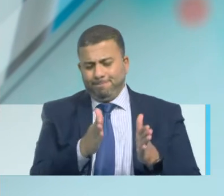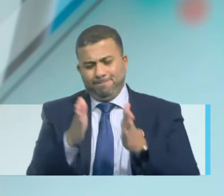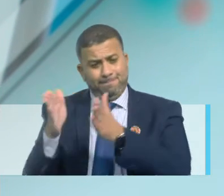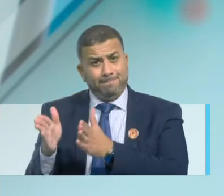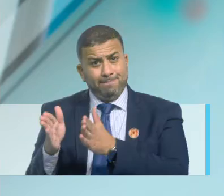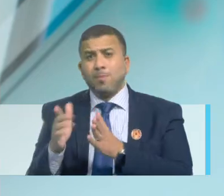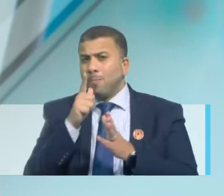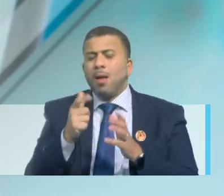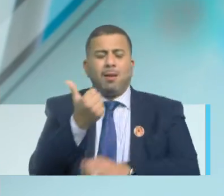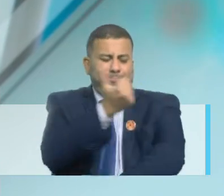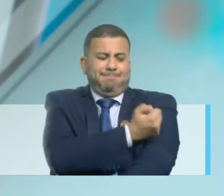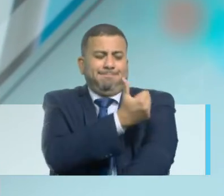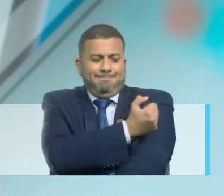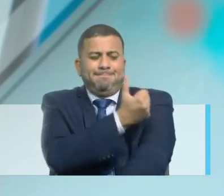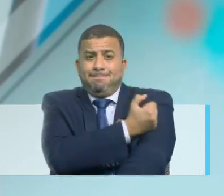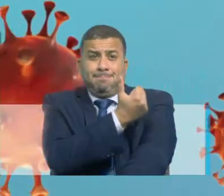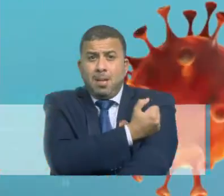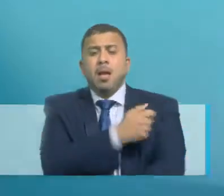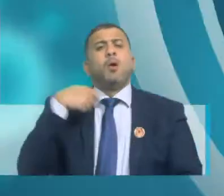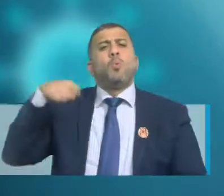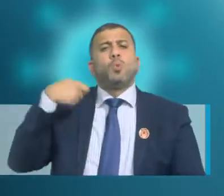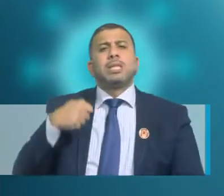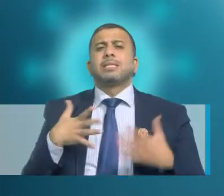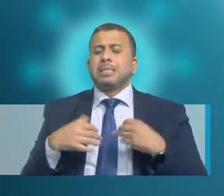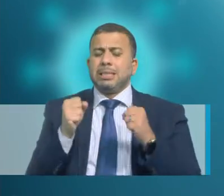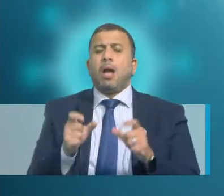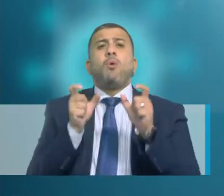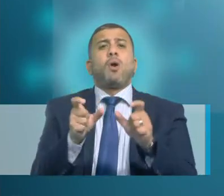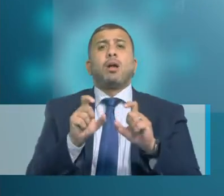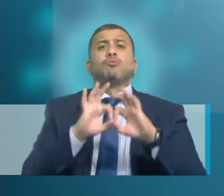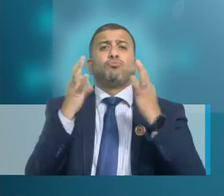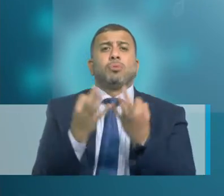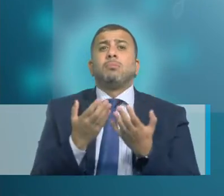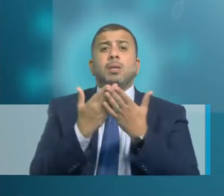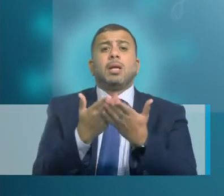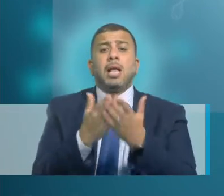وعلى صعيد اللقاحات، أعلنت وزارة الصحة ووقاية المجتمع عن تقديم